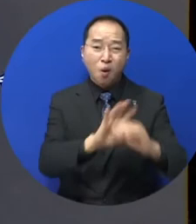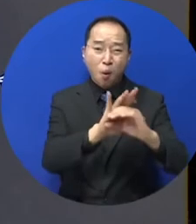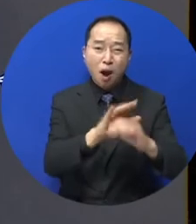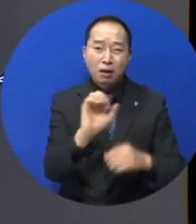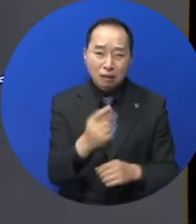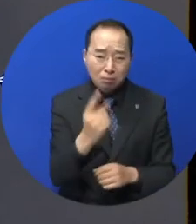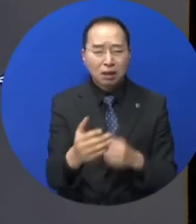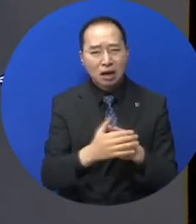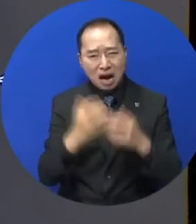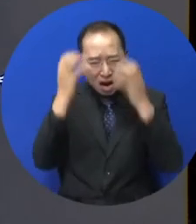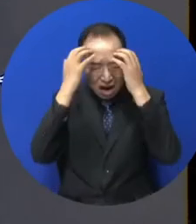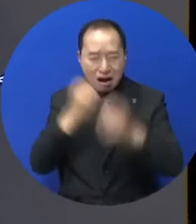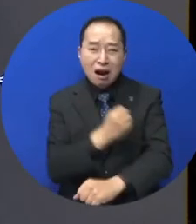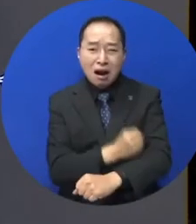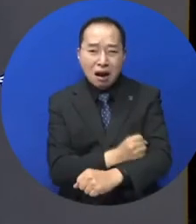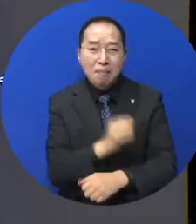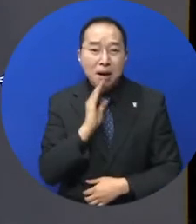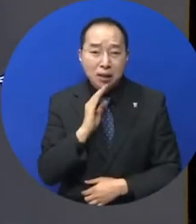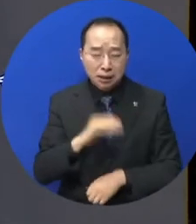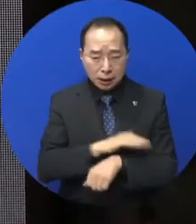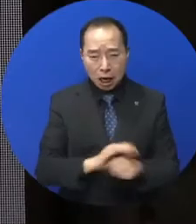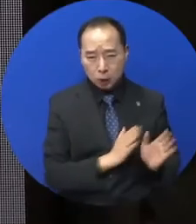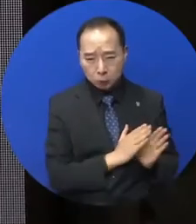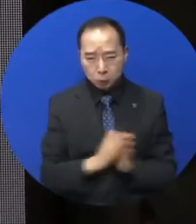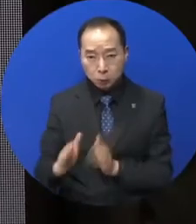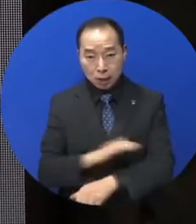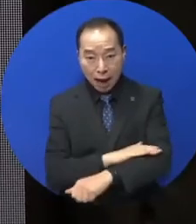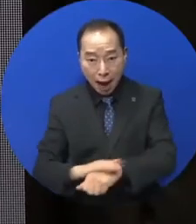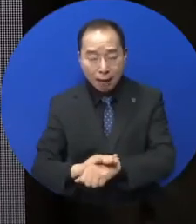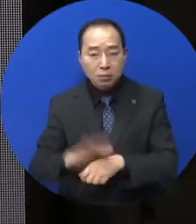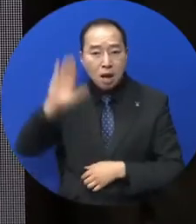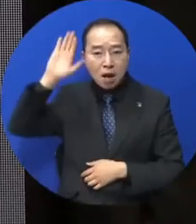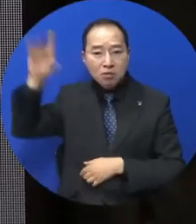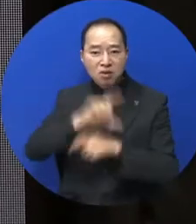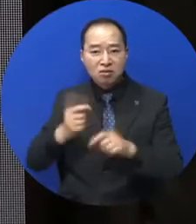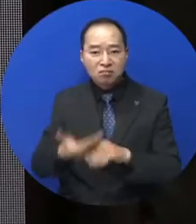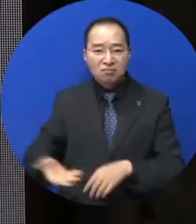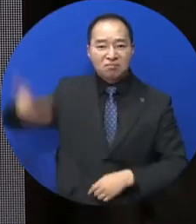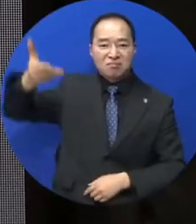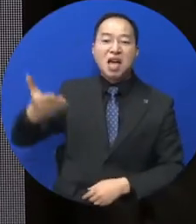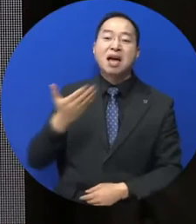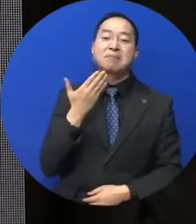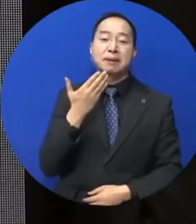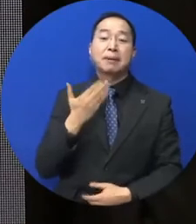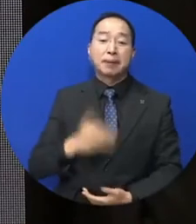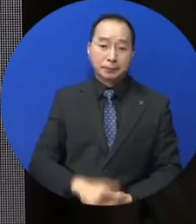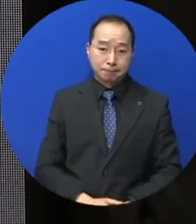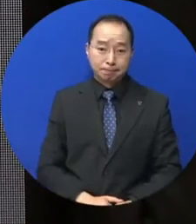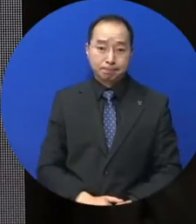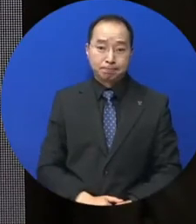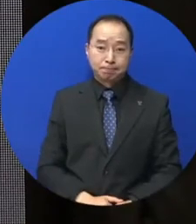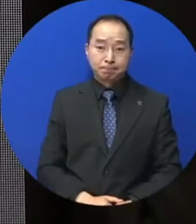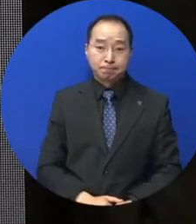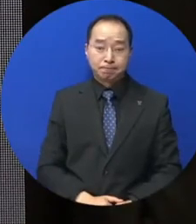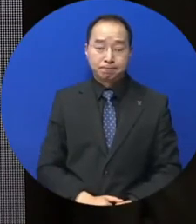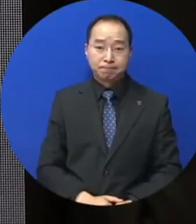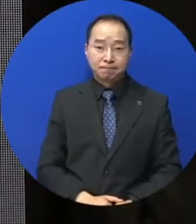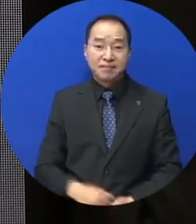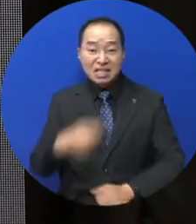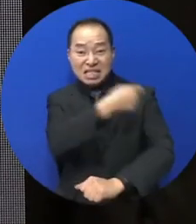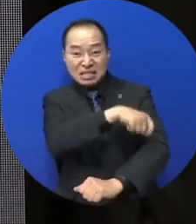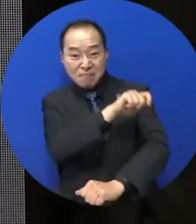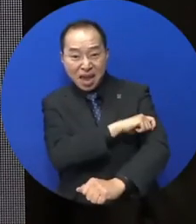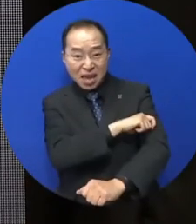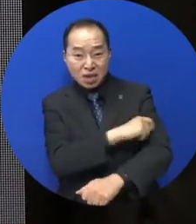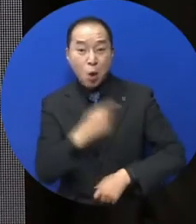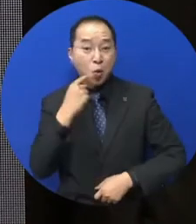힘들고 고통스럽지만 우리가 잘 준비한다면 머지않아서 더 큰 도약을 할 수 있을 것입니다. 스페인 독감